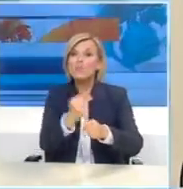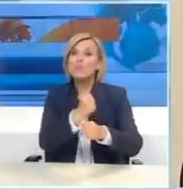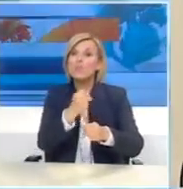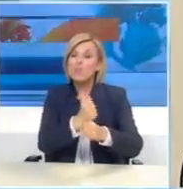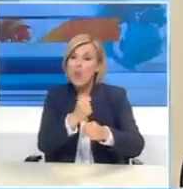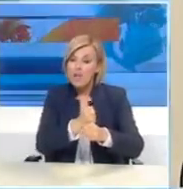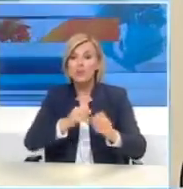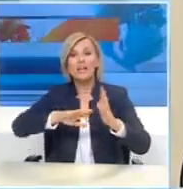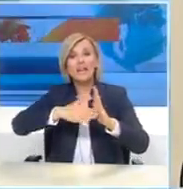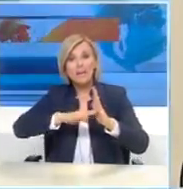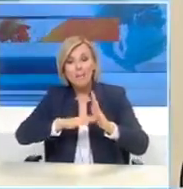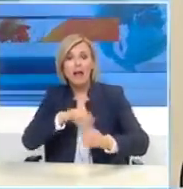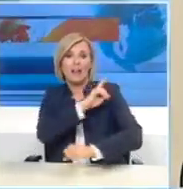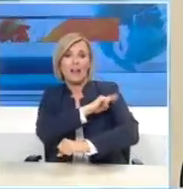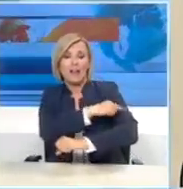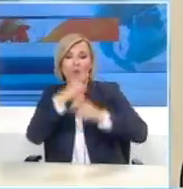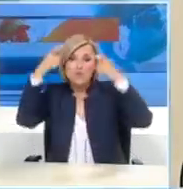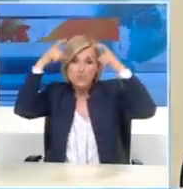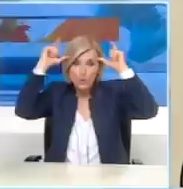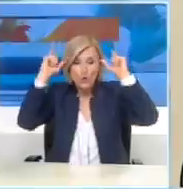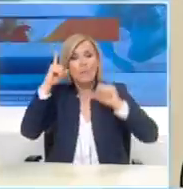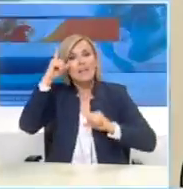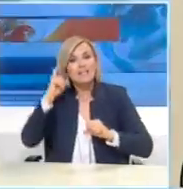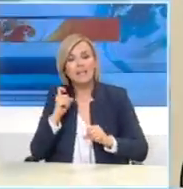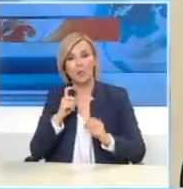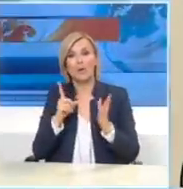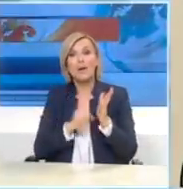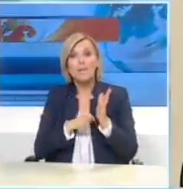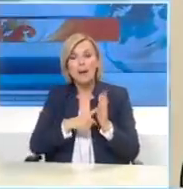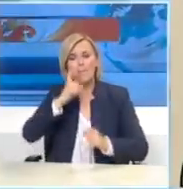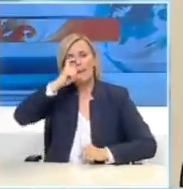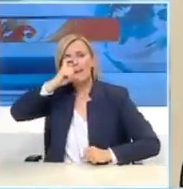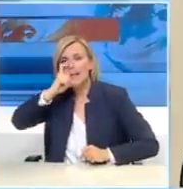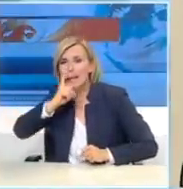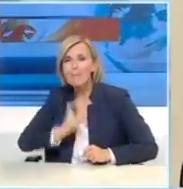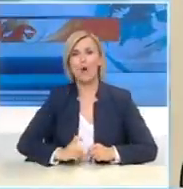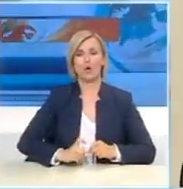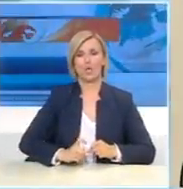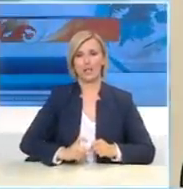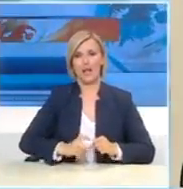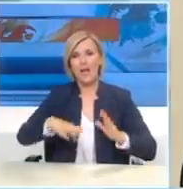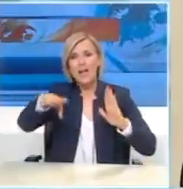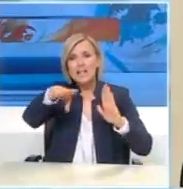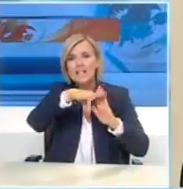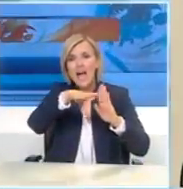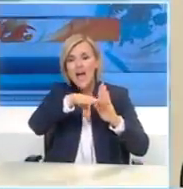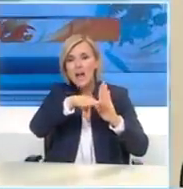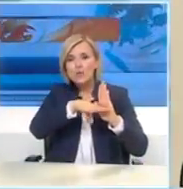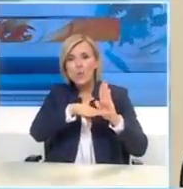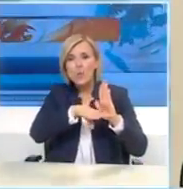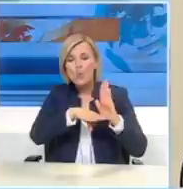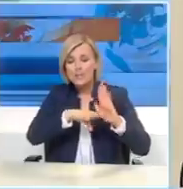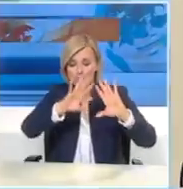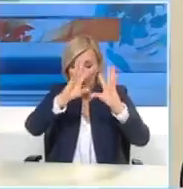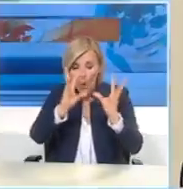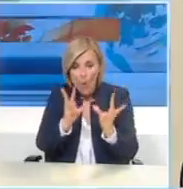οδηγίες αυτές είναι σαφείς και πρέπει να τηρούνται και ελέγχεται η τήρηση αυτών των οδηγιών τόσο από